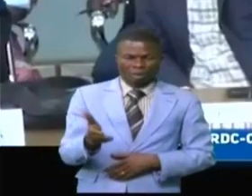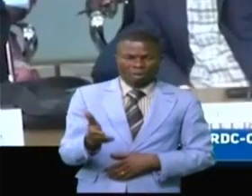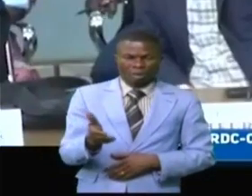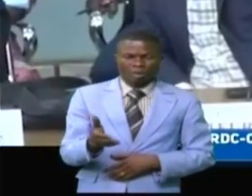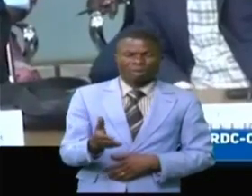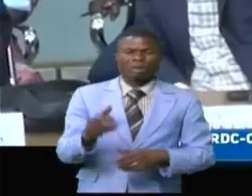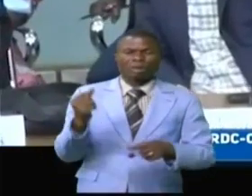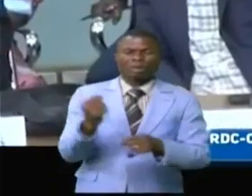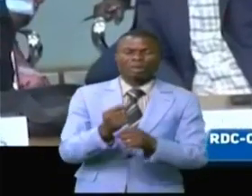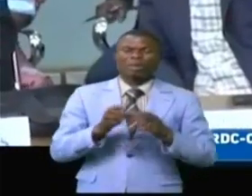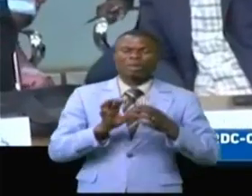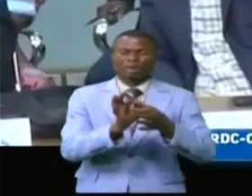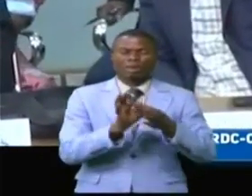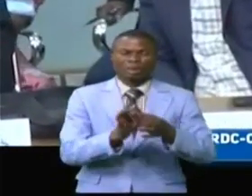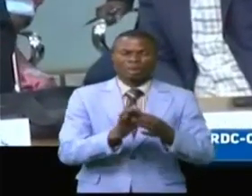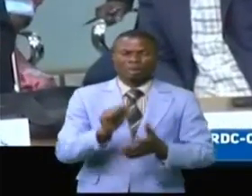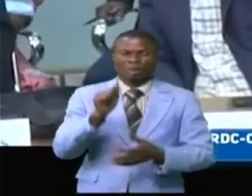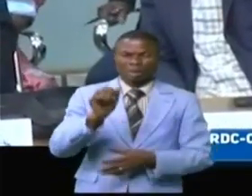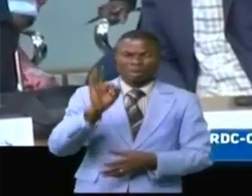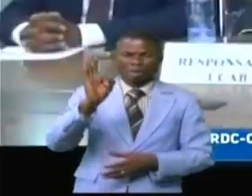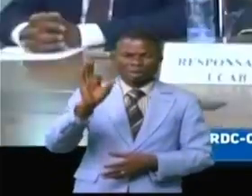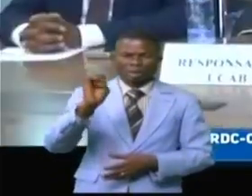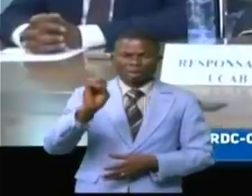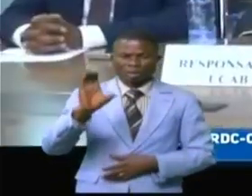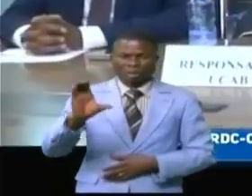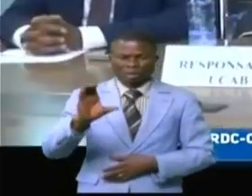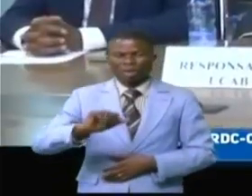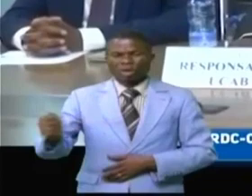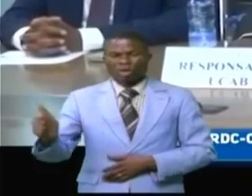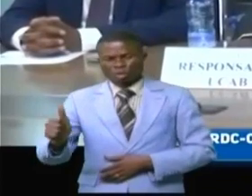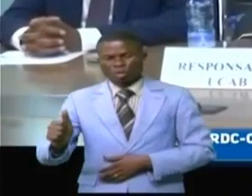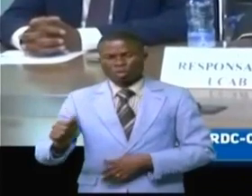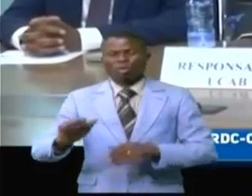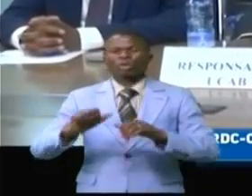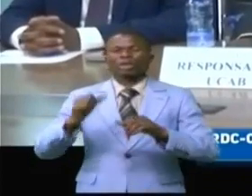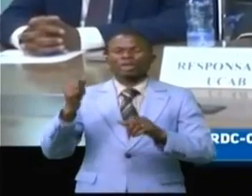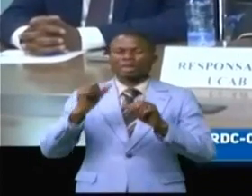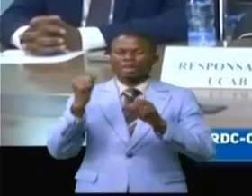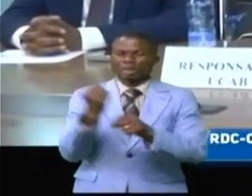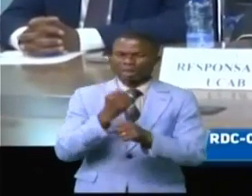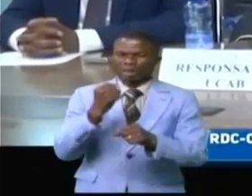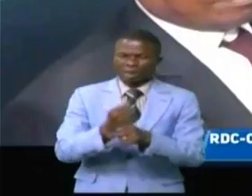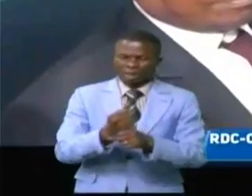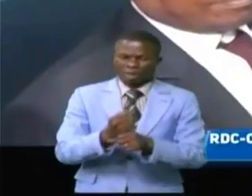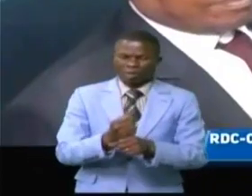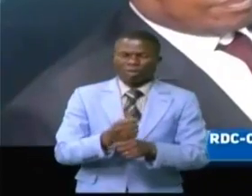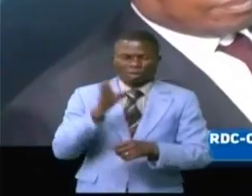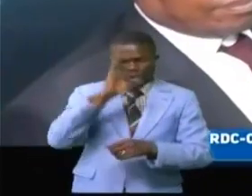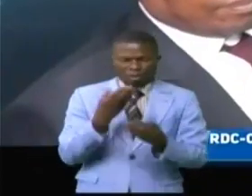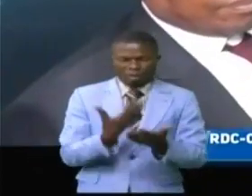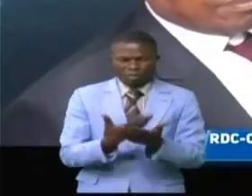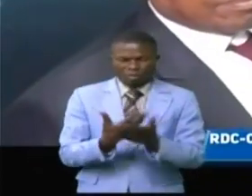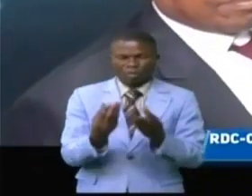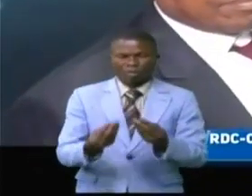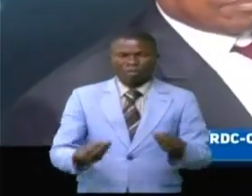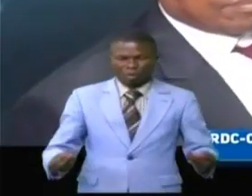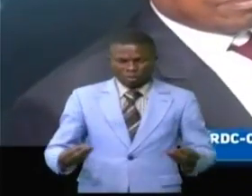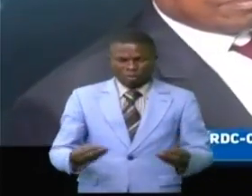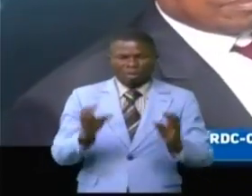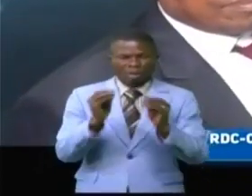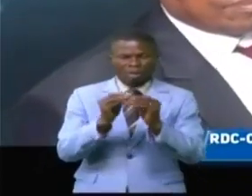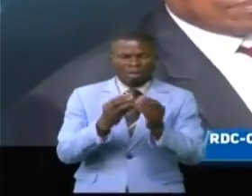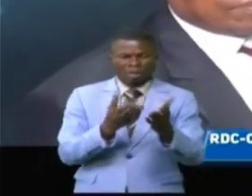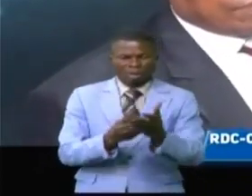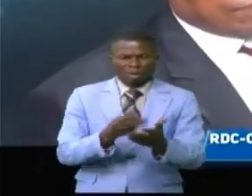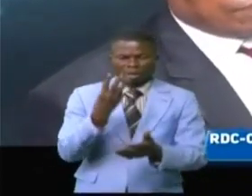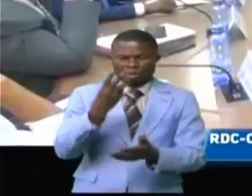armateurs attachés à la FEC et d'autres services directement concernés pour faire une thérapie de choc. Il ressort de cette réunion de plus